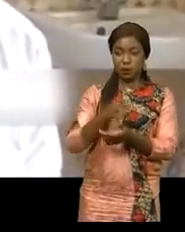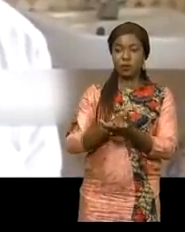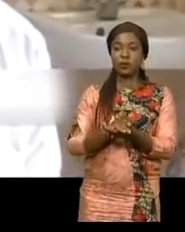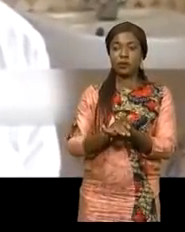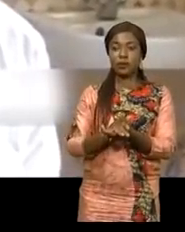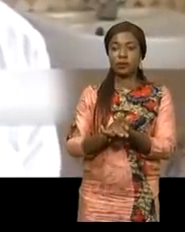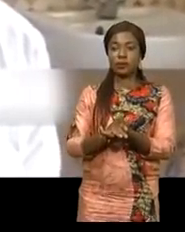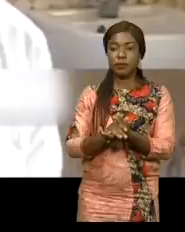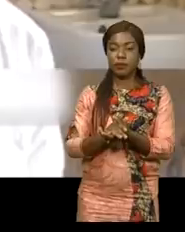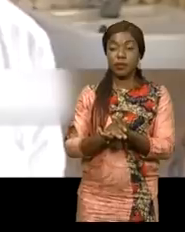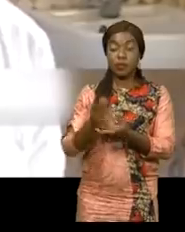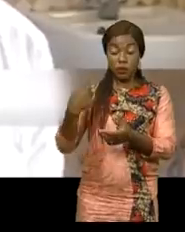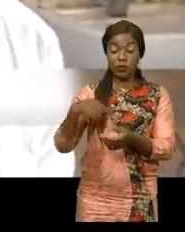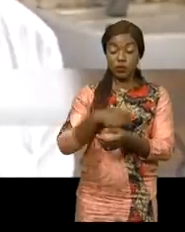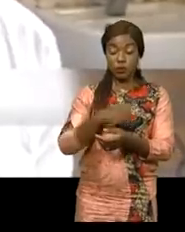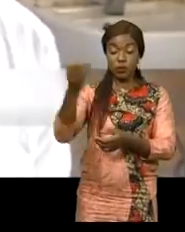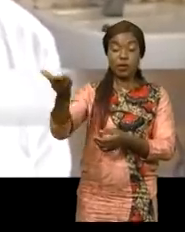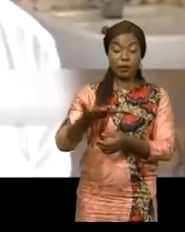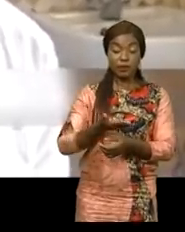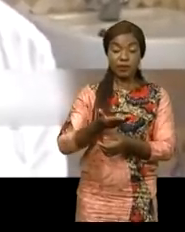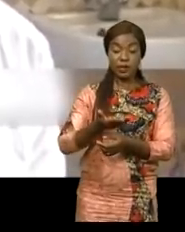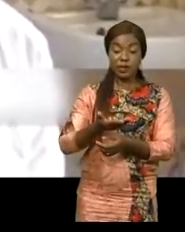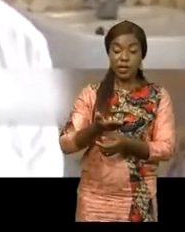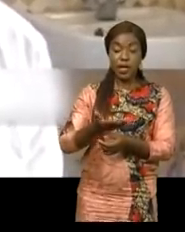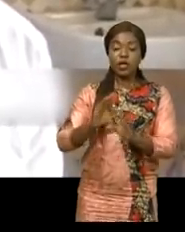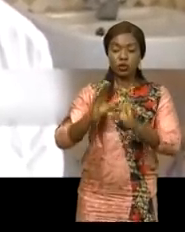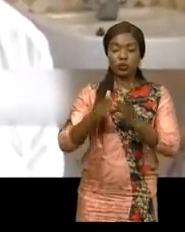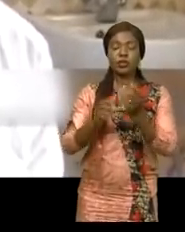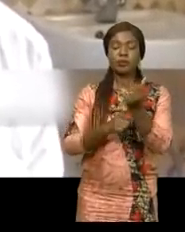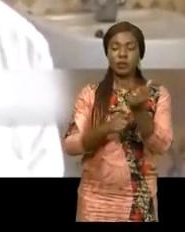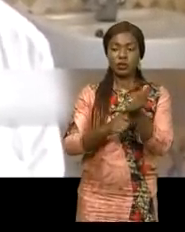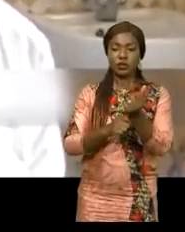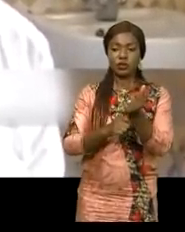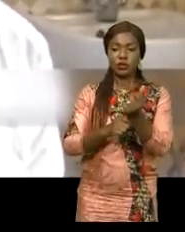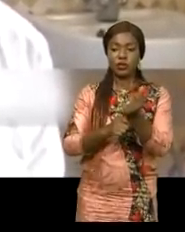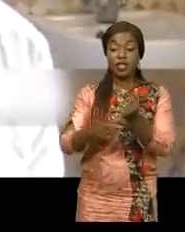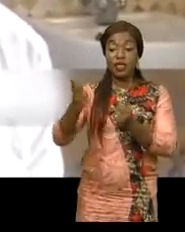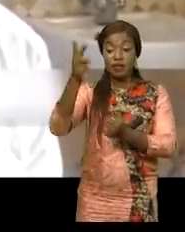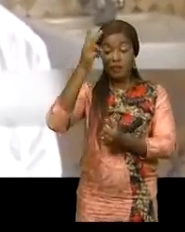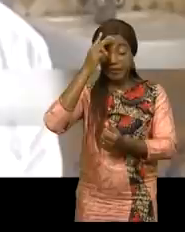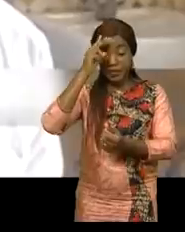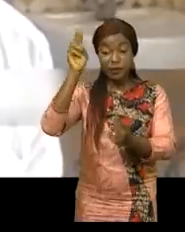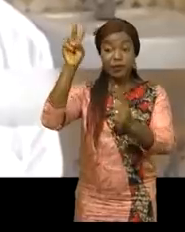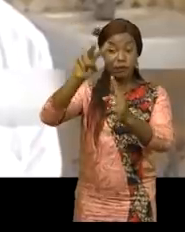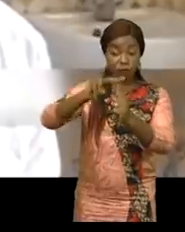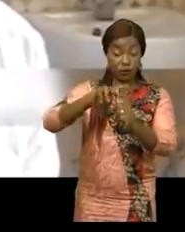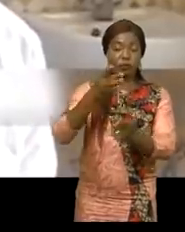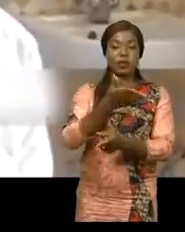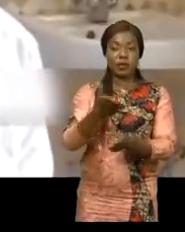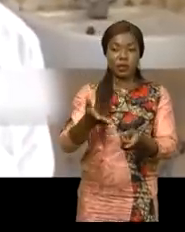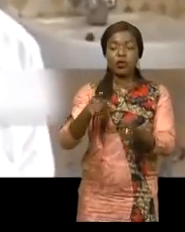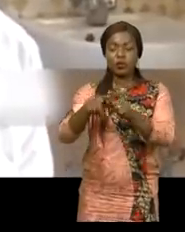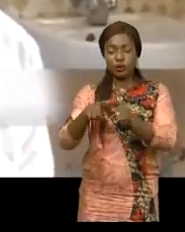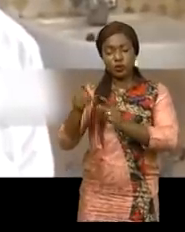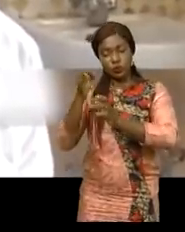pour vraiment tenir compte de ce que nous appelons à quel faux bien à quel assuré vente la mettre en confiance et le présenter les différents